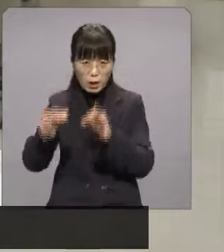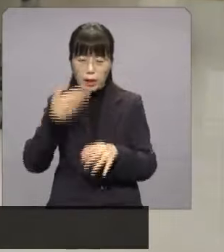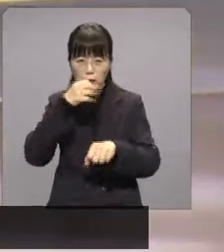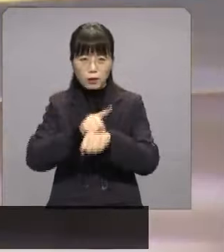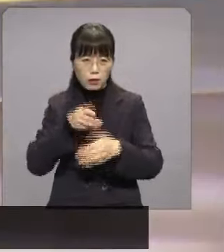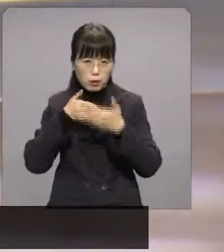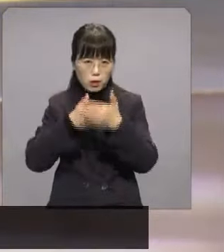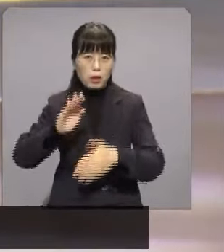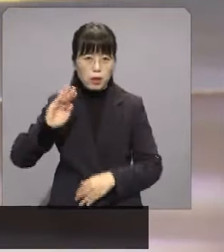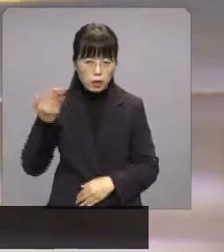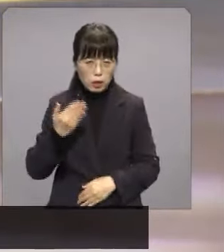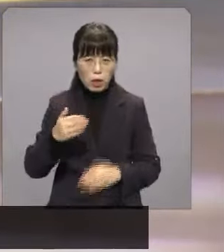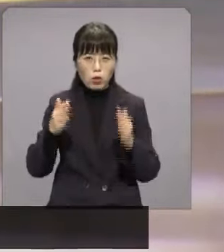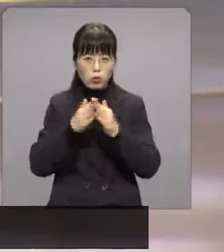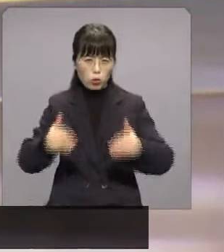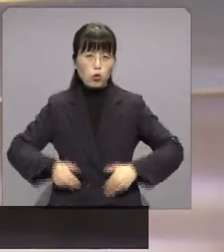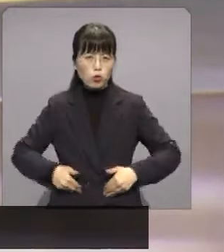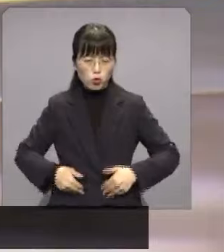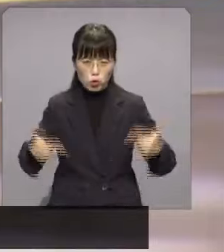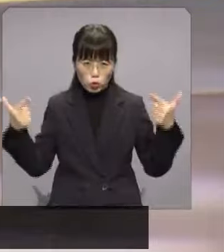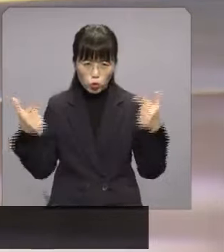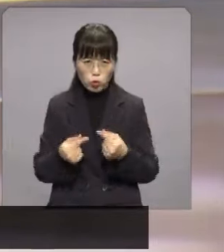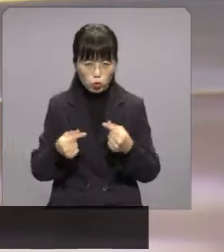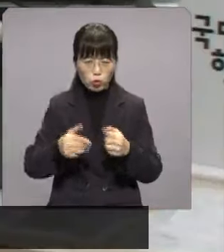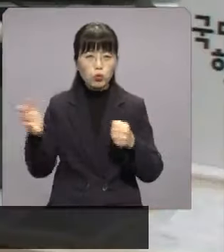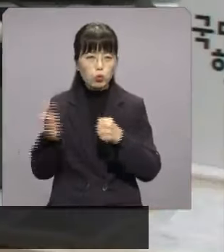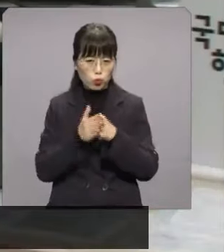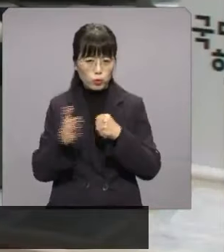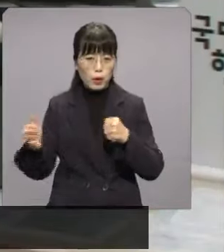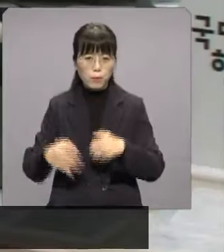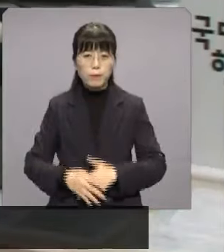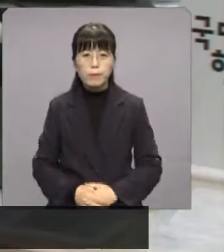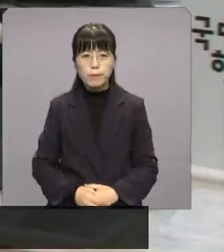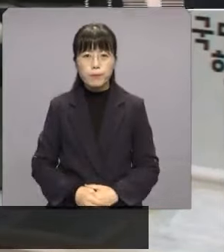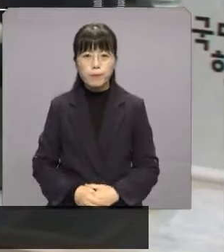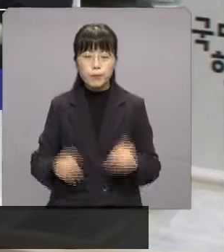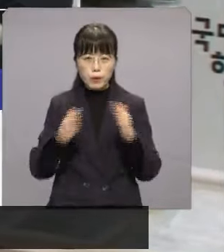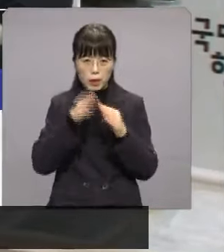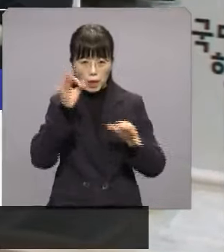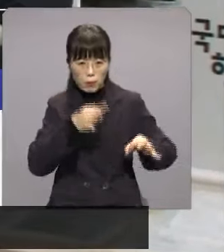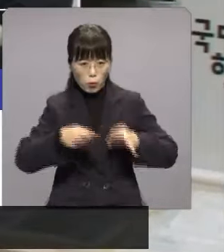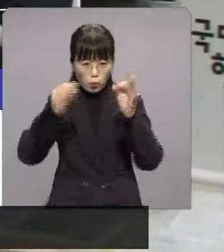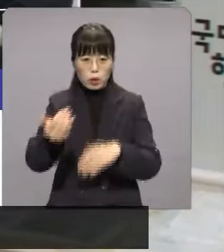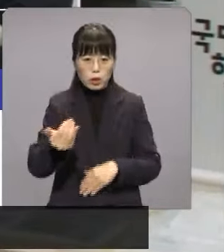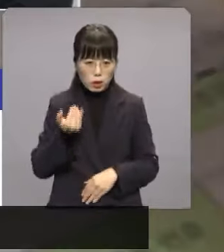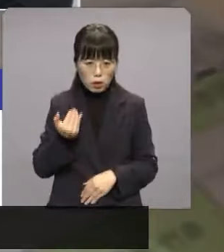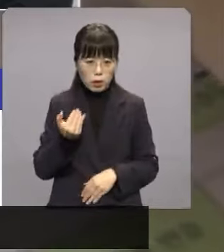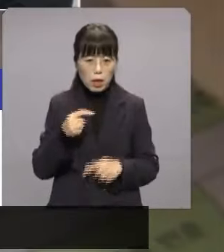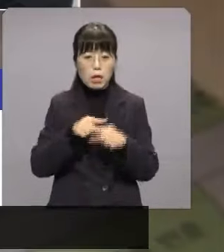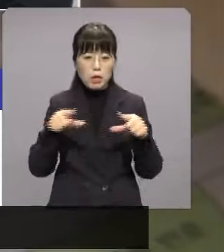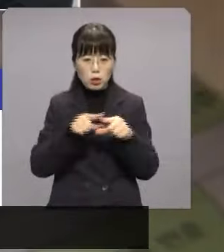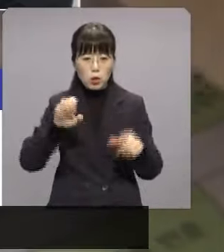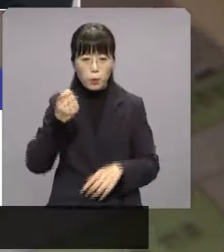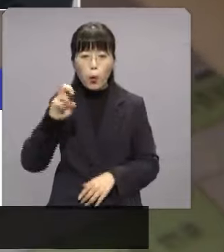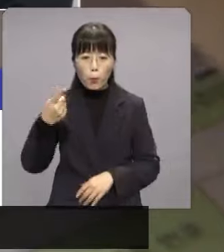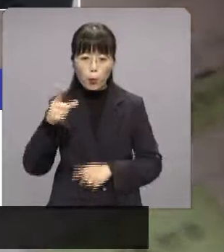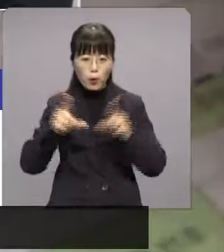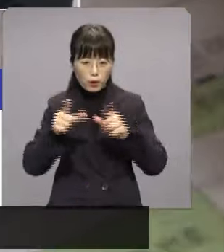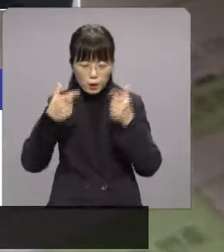가능성까지 제기되며 주택 수요가 위축되고 있기 때문입니다. 집값이 오르기 전에 일종의